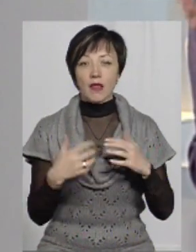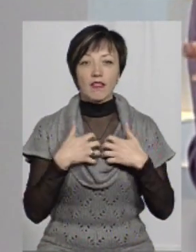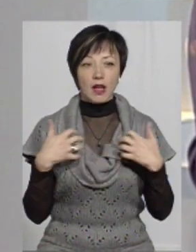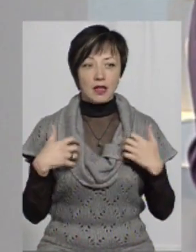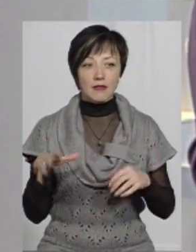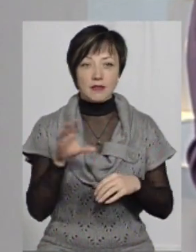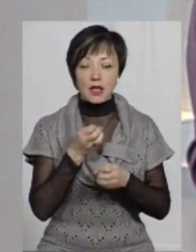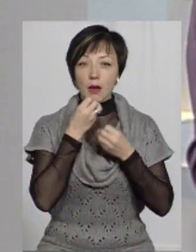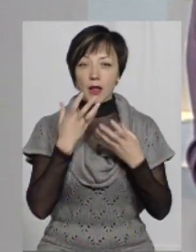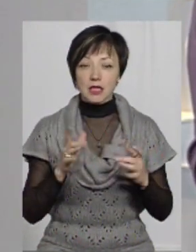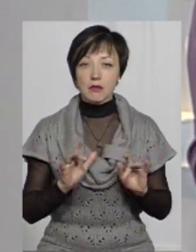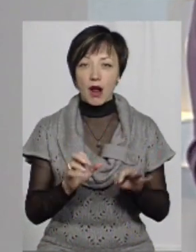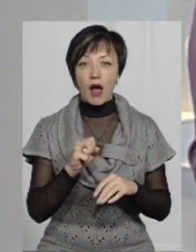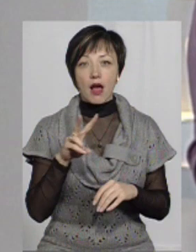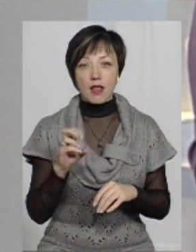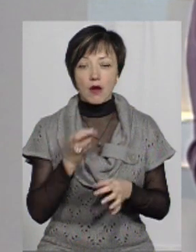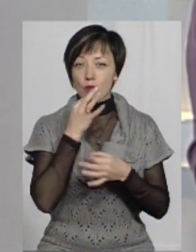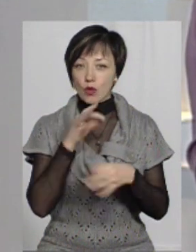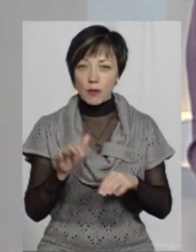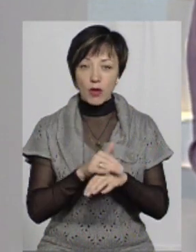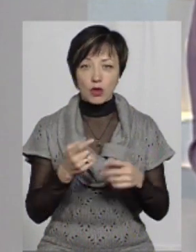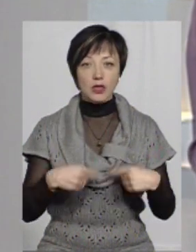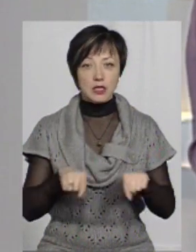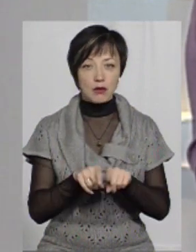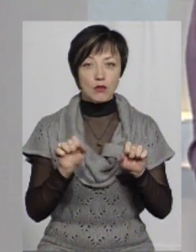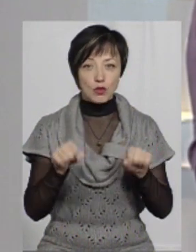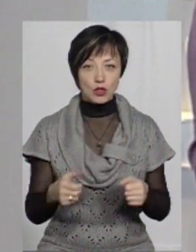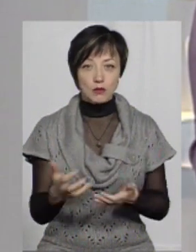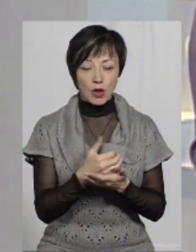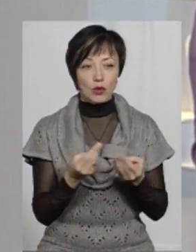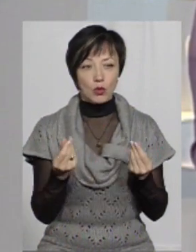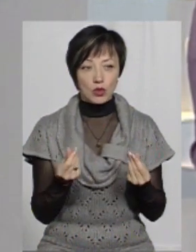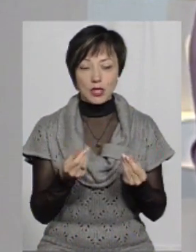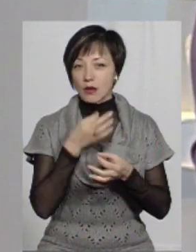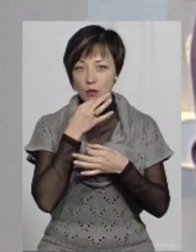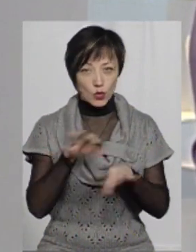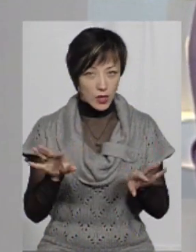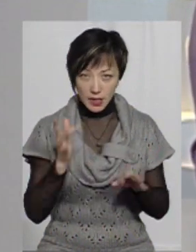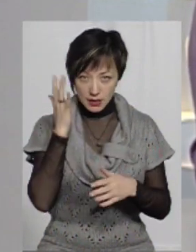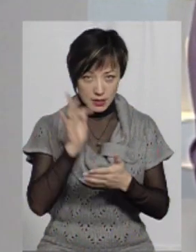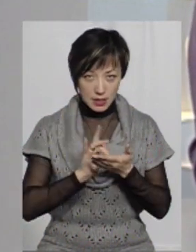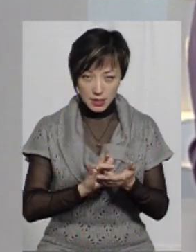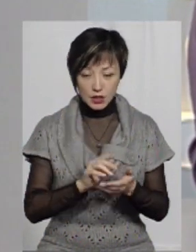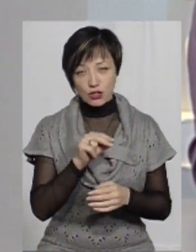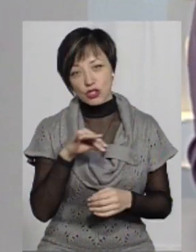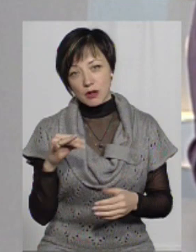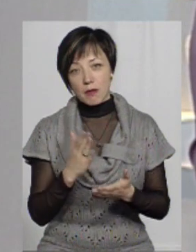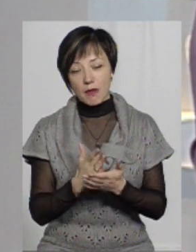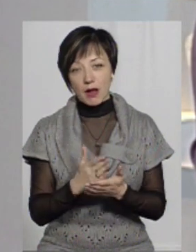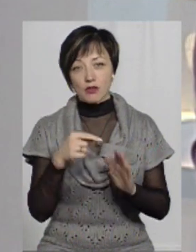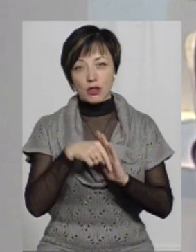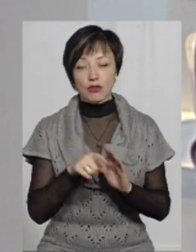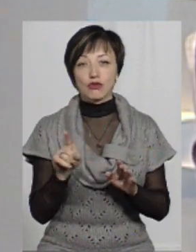на благі справи. Але будь-яка благодійна організація може збирати кошти для будь-яких цілей. Чи